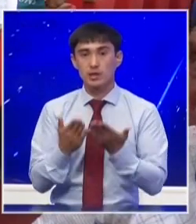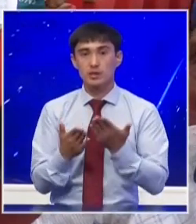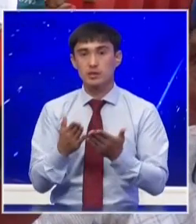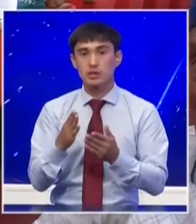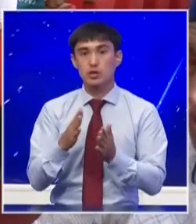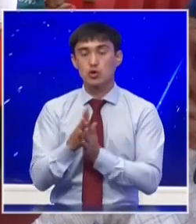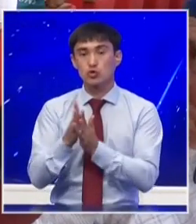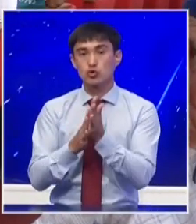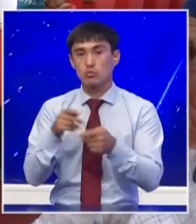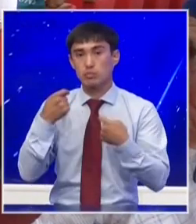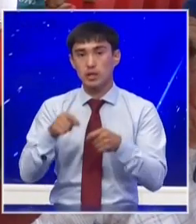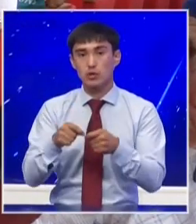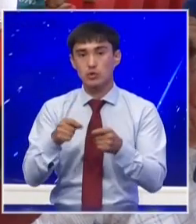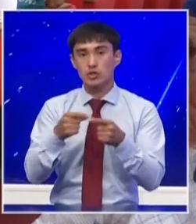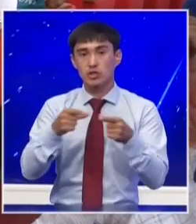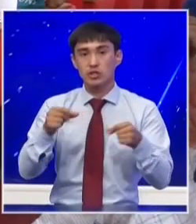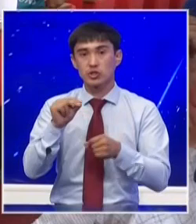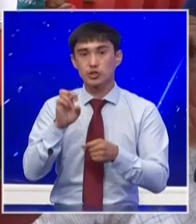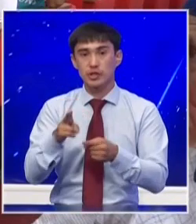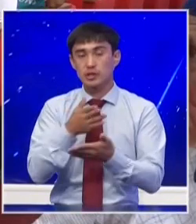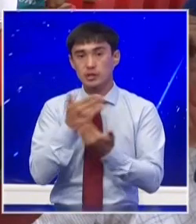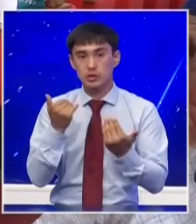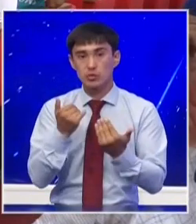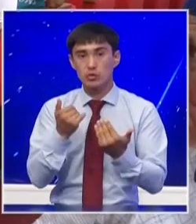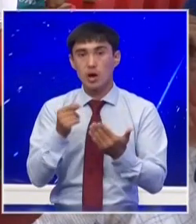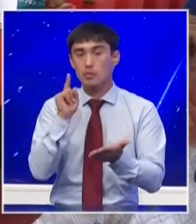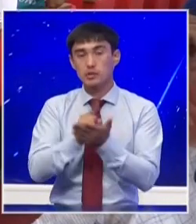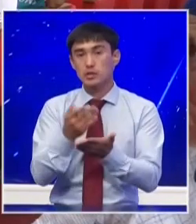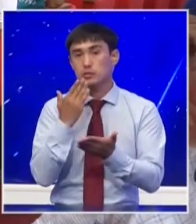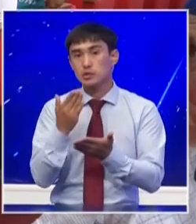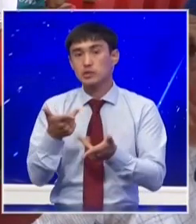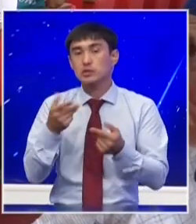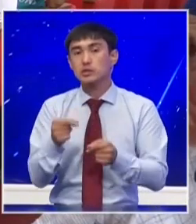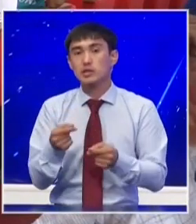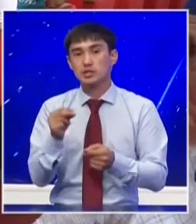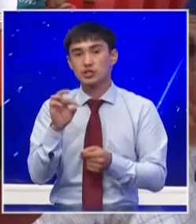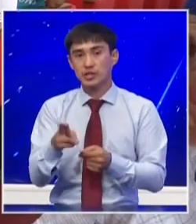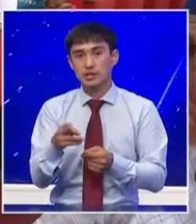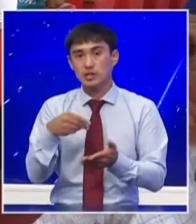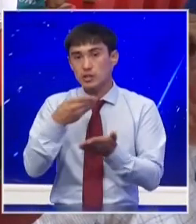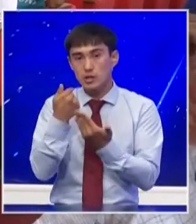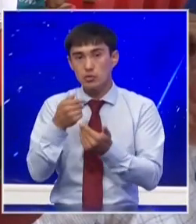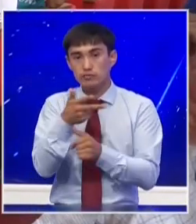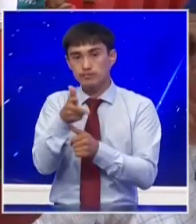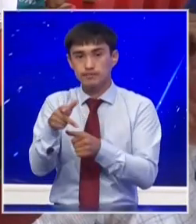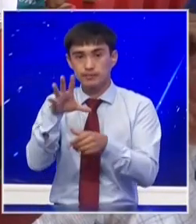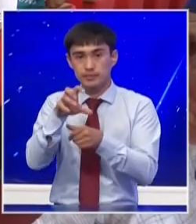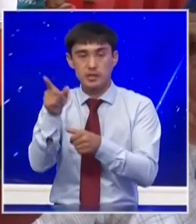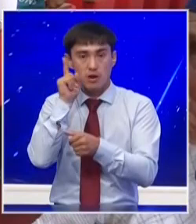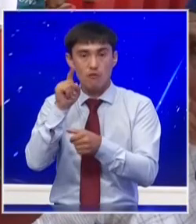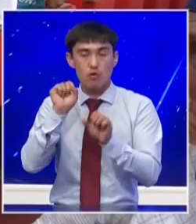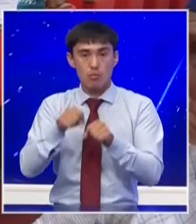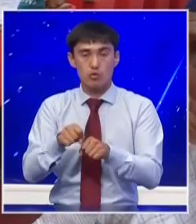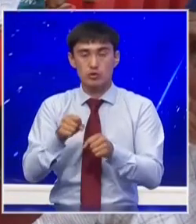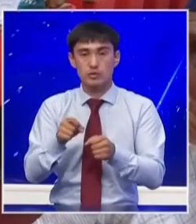сатып алдыңыз ба? Бүгін сатып алсаңыз, ертең сатып алсаңыз, чек сұраңыз. Чегін қайда деп. Чек бермеді ма? Фиксирт етіңіз, телефон бар, каждый бар